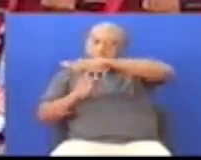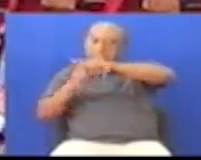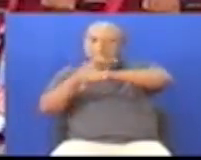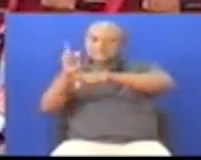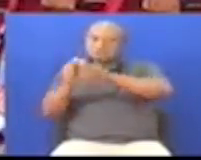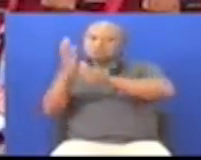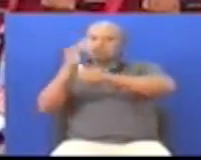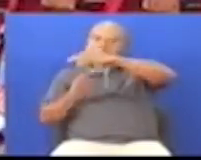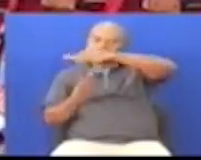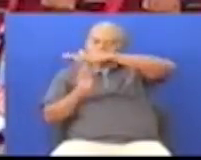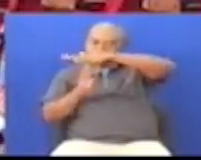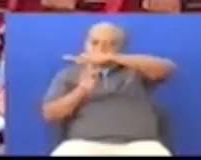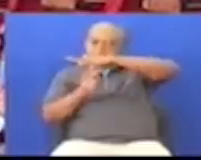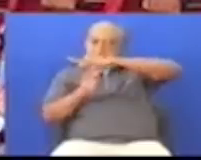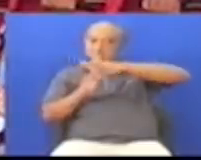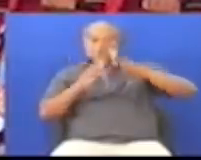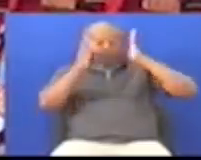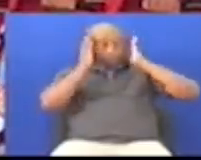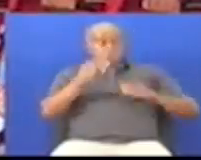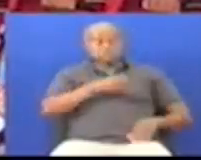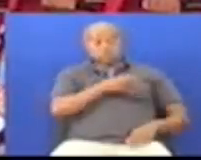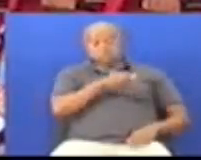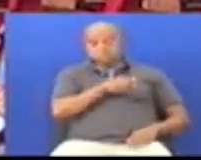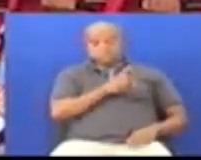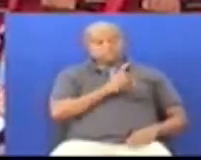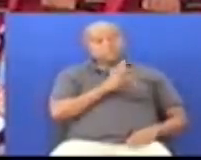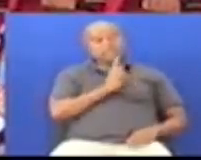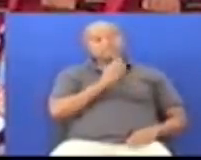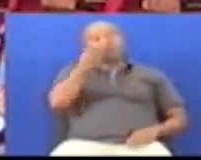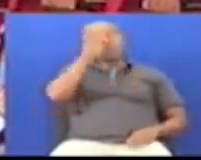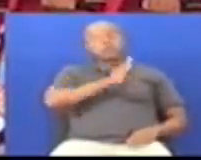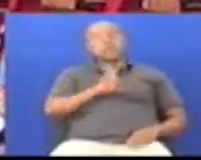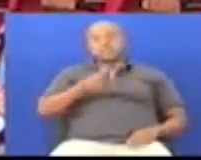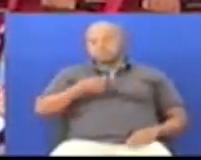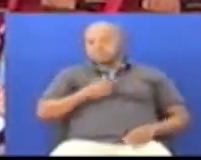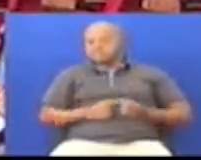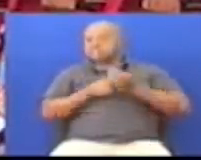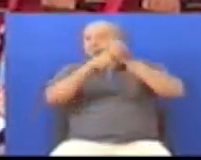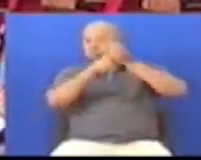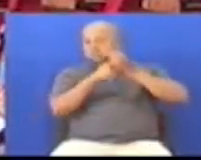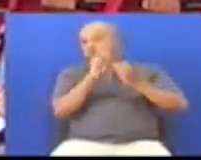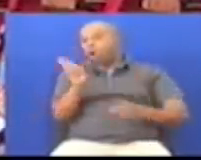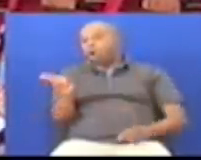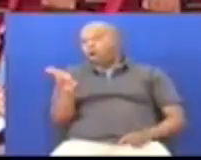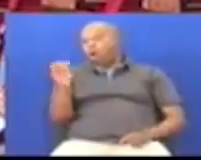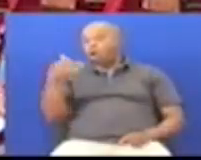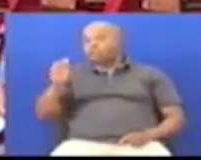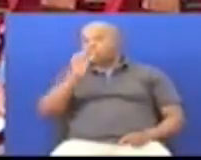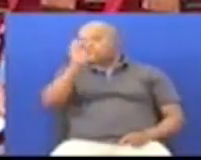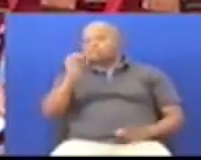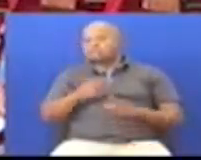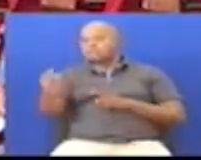Mheshimiwa Waziri ameelewa kabisa hoja yako ya msingi kabisa. Ameelewa kabisa. Naunga mkono hoja 100%. Sijasema hata na